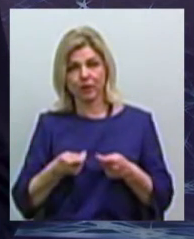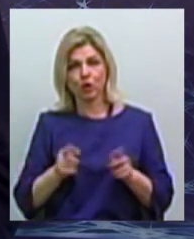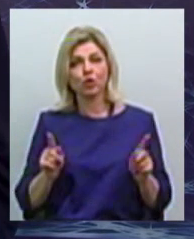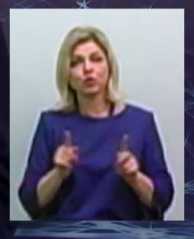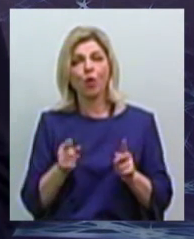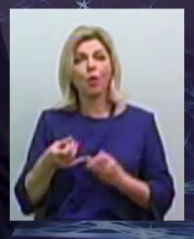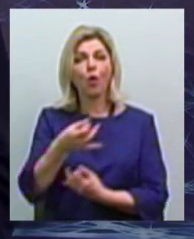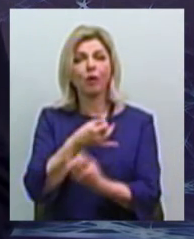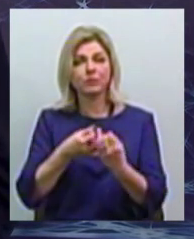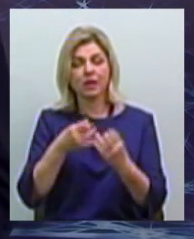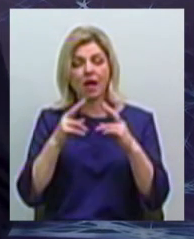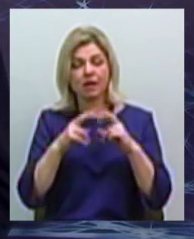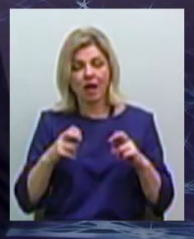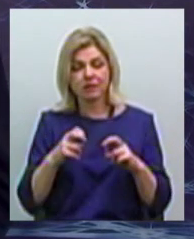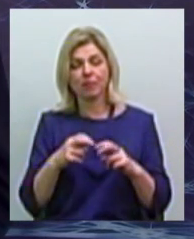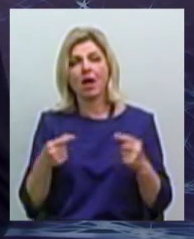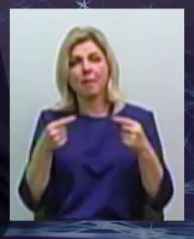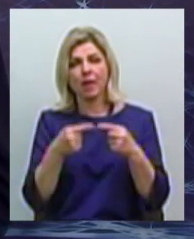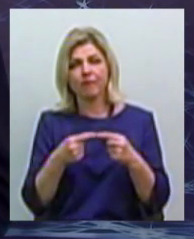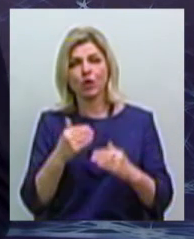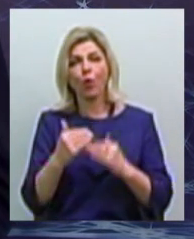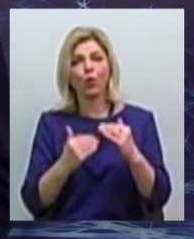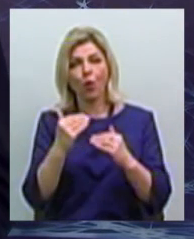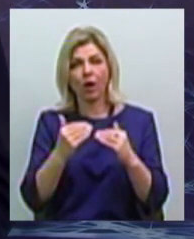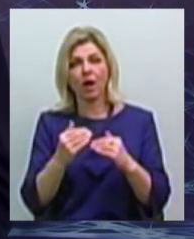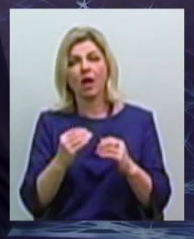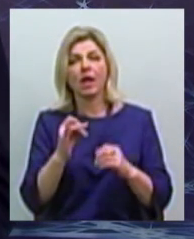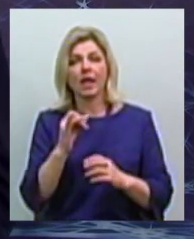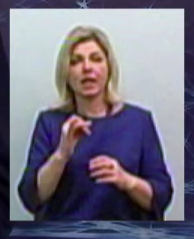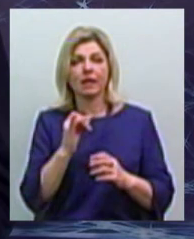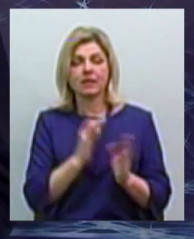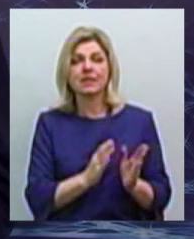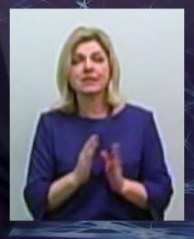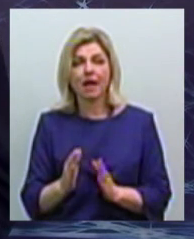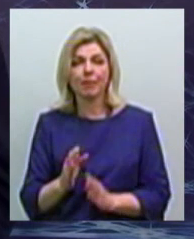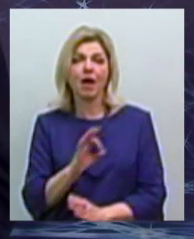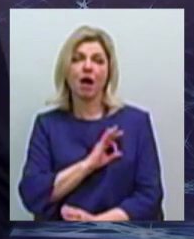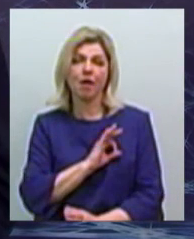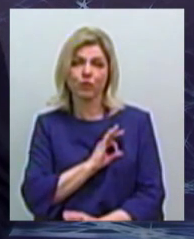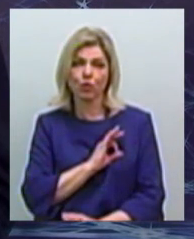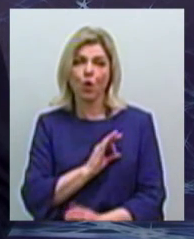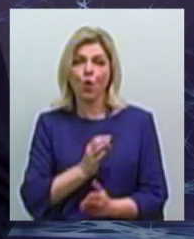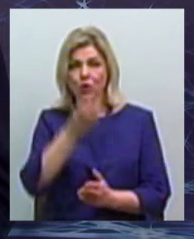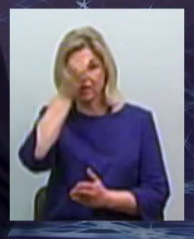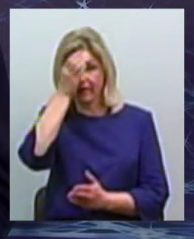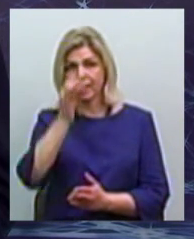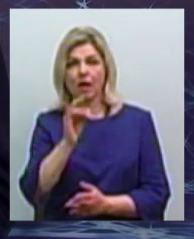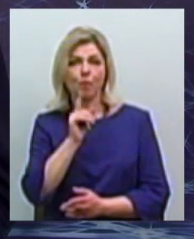та розглянути певні кроки розвитку, як і Інституту параюристів, правової освіти та молодіжної